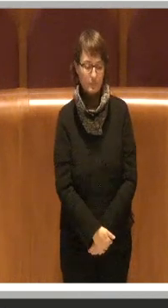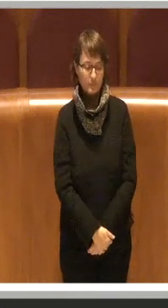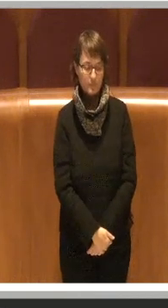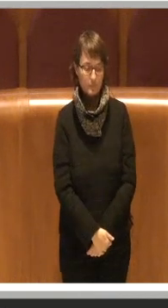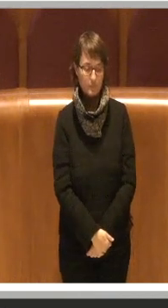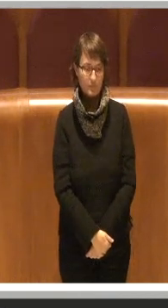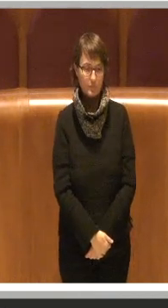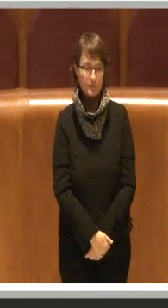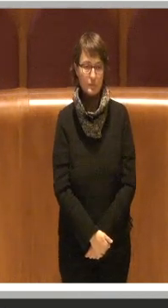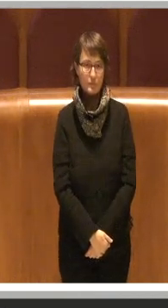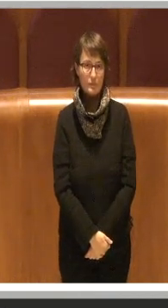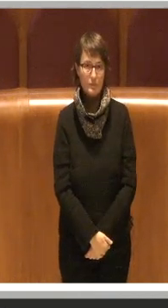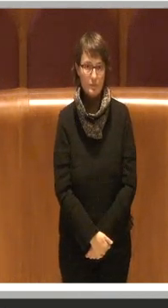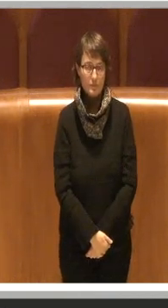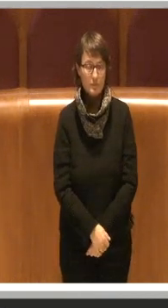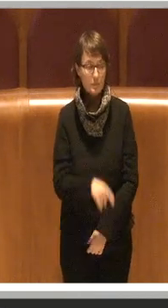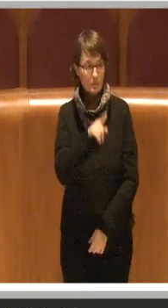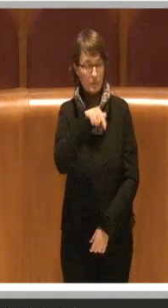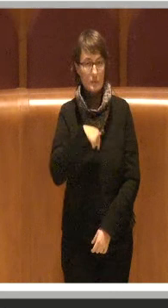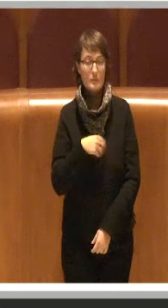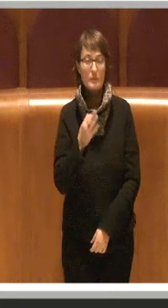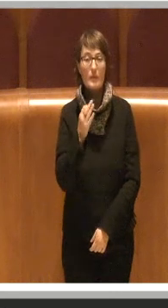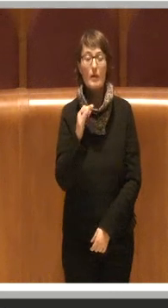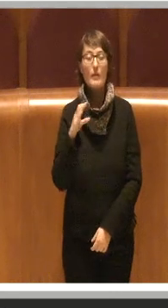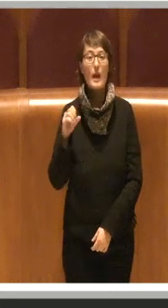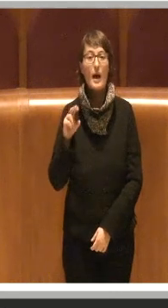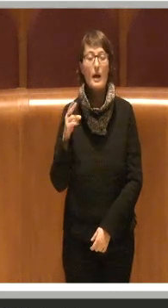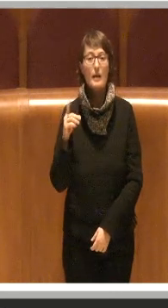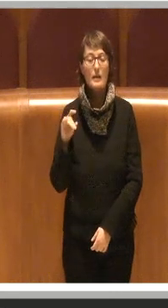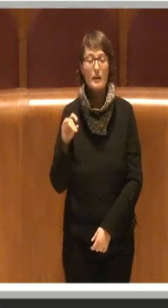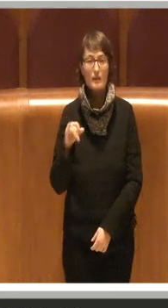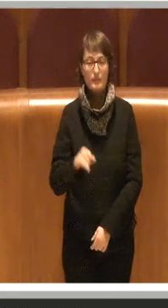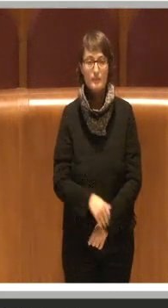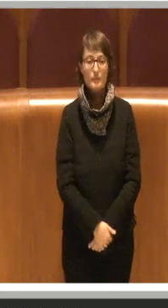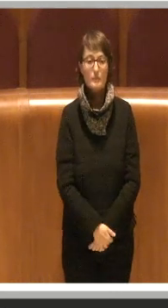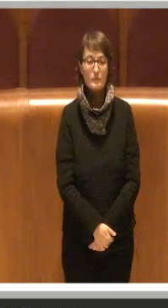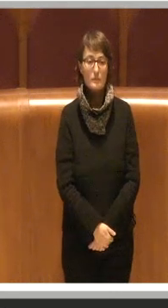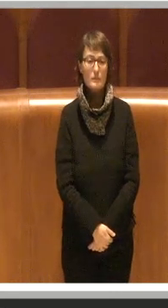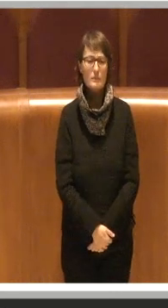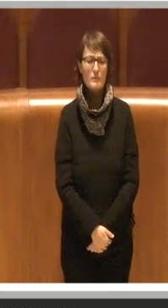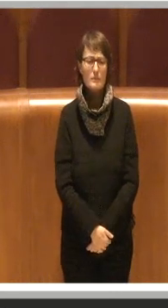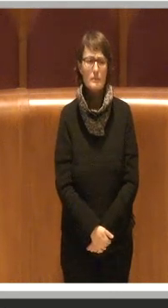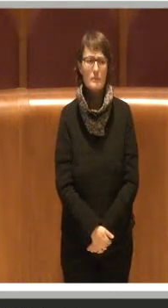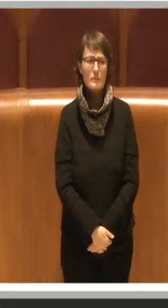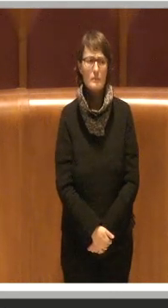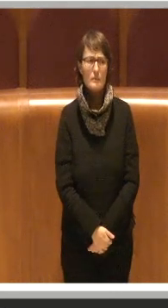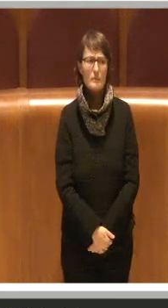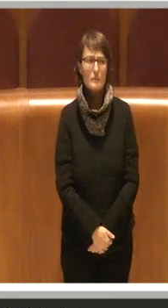Pacetti favorevole. Anche Ficcardi favorevole, grazie presidente. Ficcardi è favorevole.